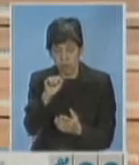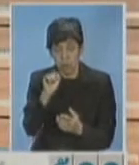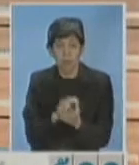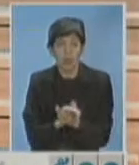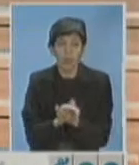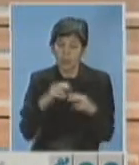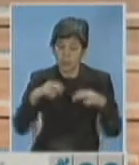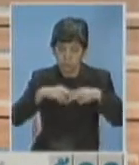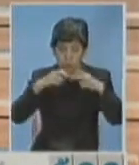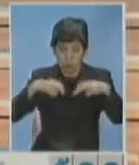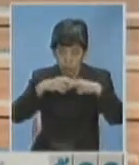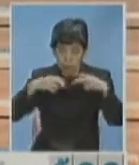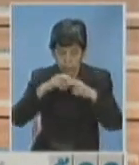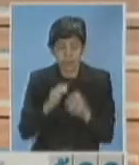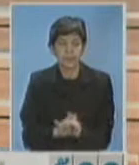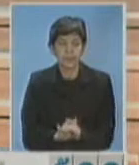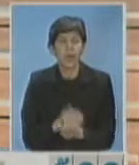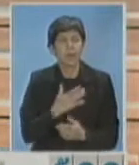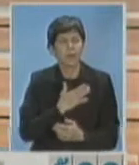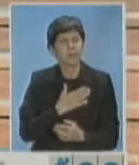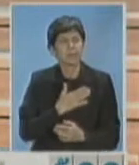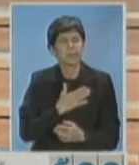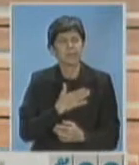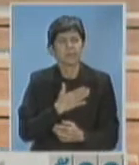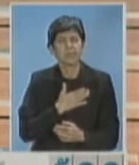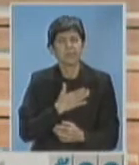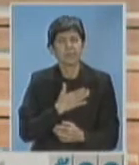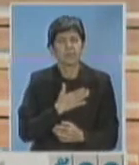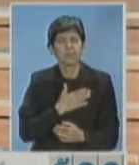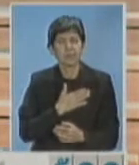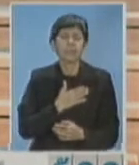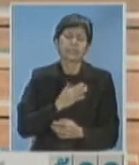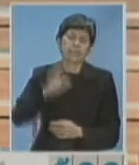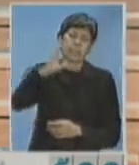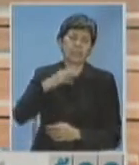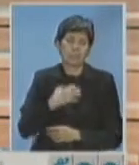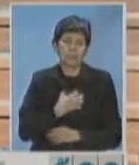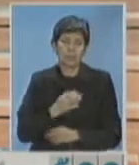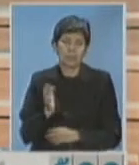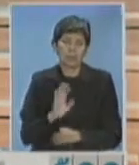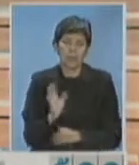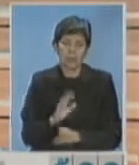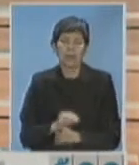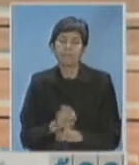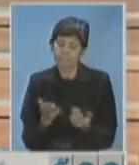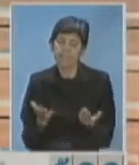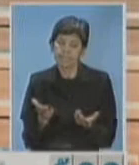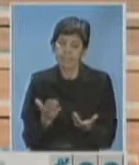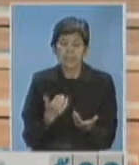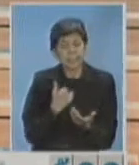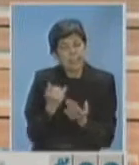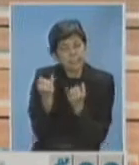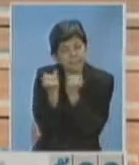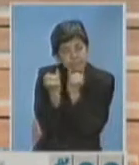รจากจังหวัดสุรินทร์จริงๆด้วยความตั้งใจก็ไม่อยากประท้วงผู้กำลังอภิปรายก็รัก